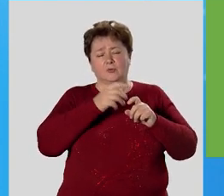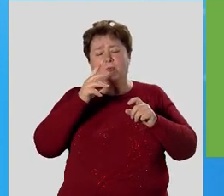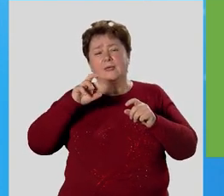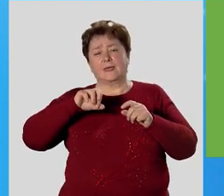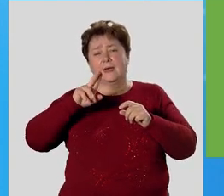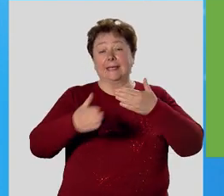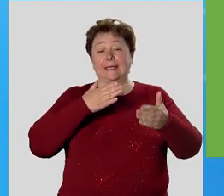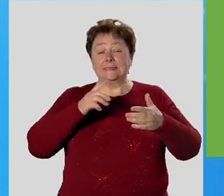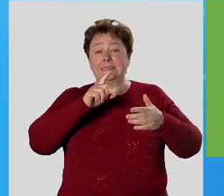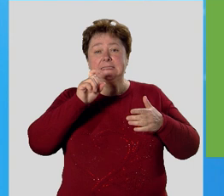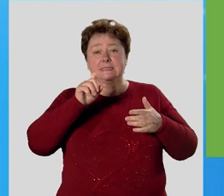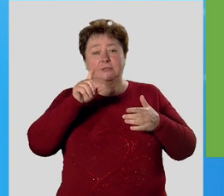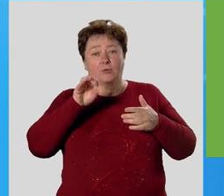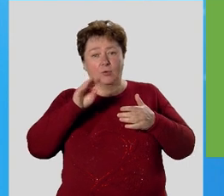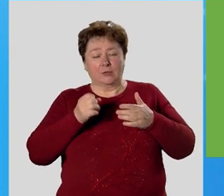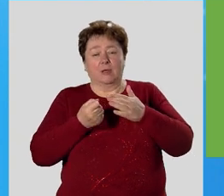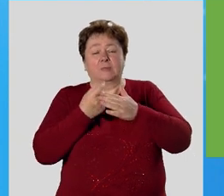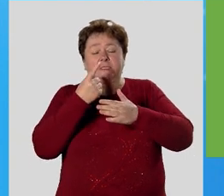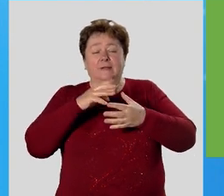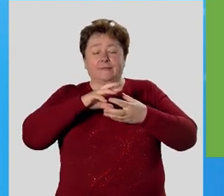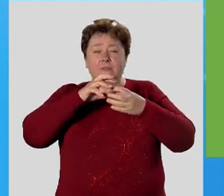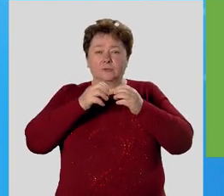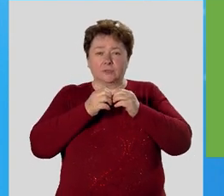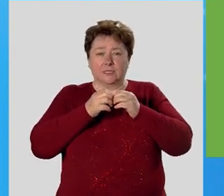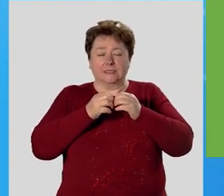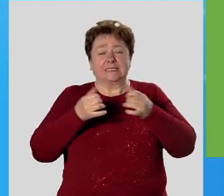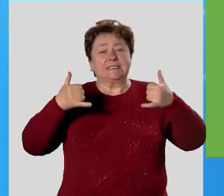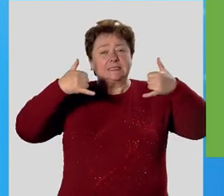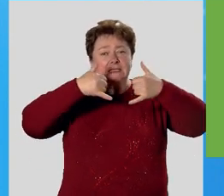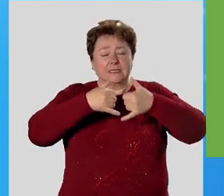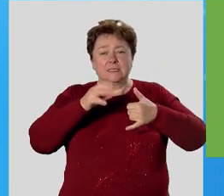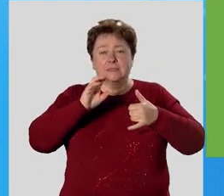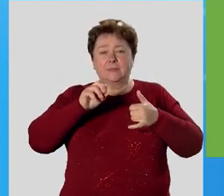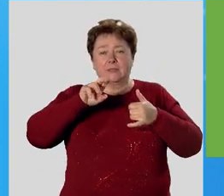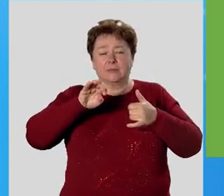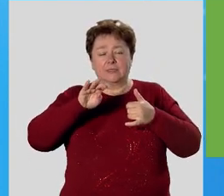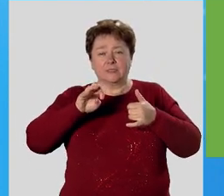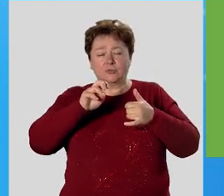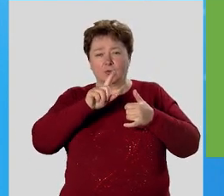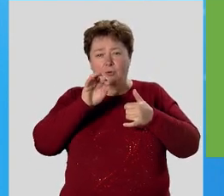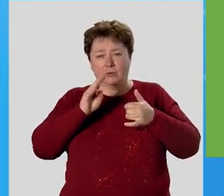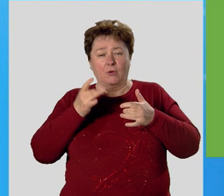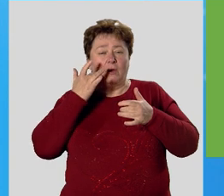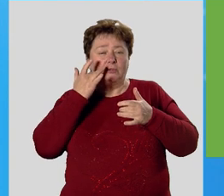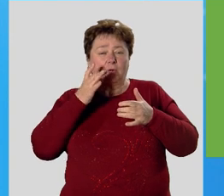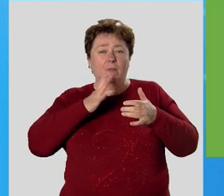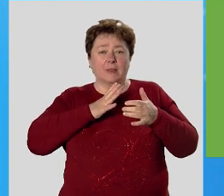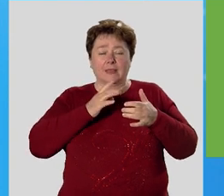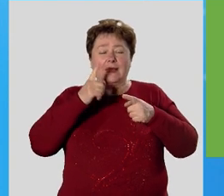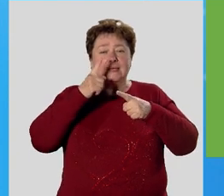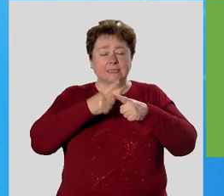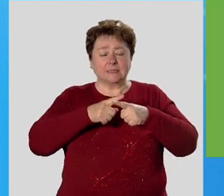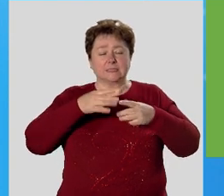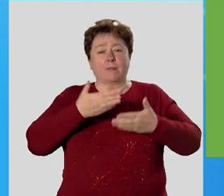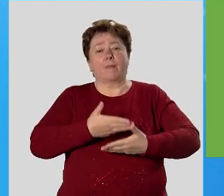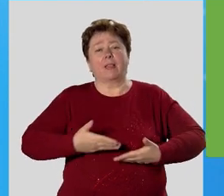яйцеклетки. Если зигота образовалась в результате слияния сперматозоида, у которого была